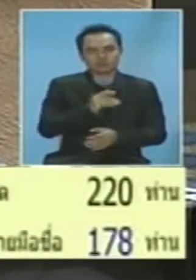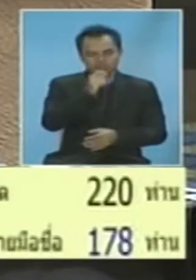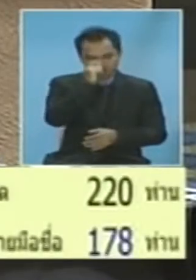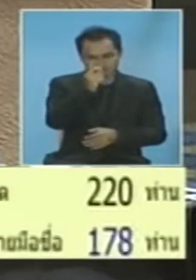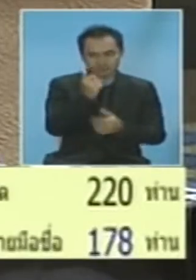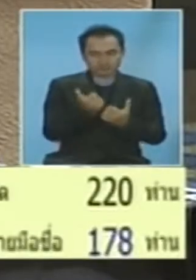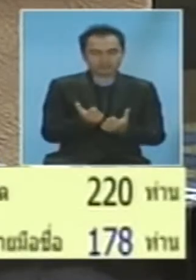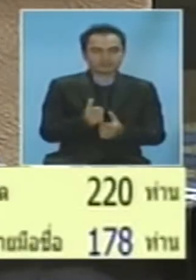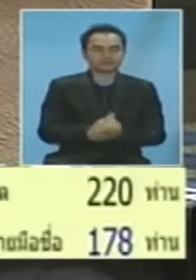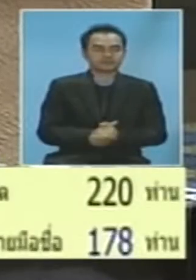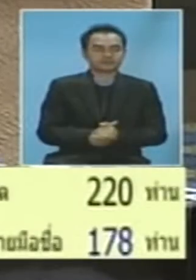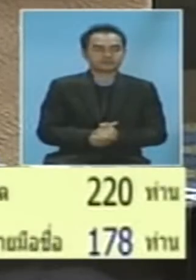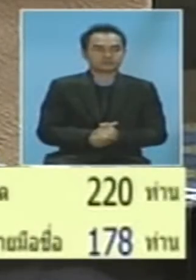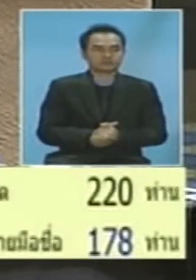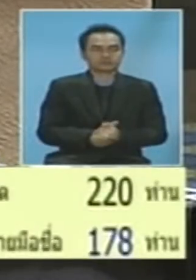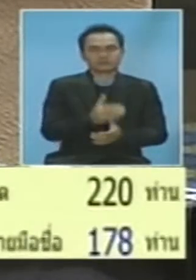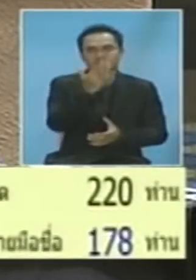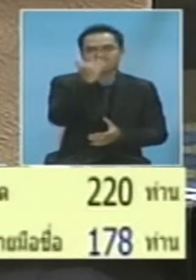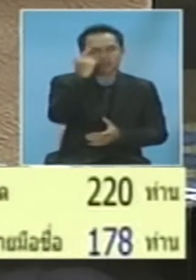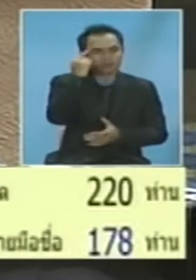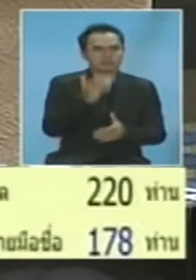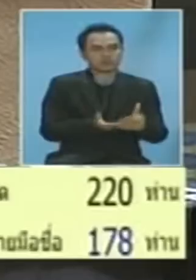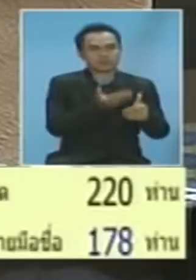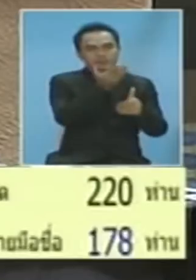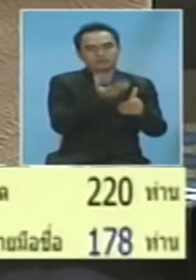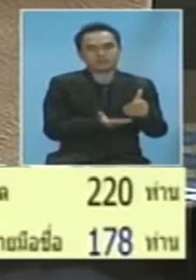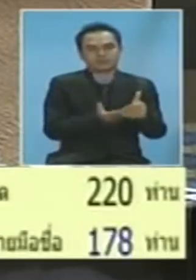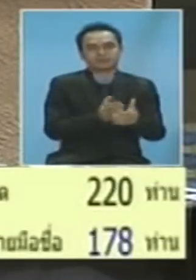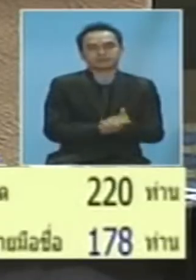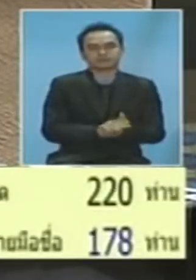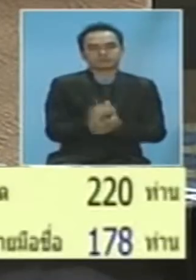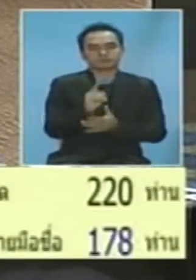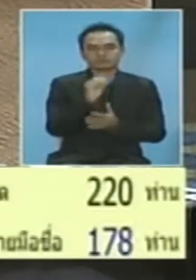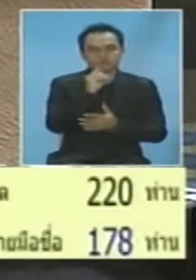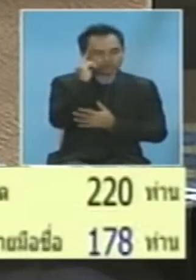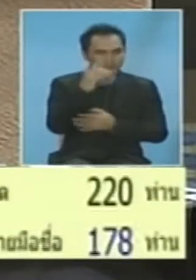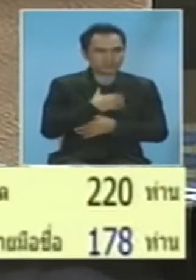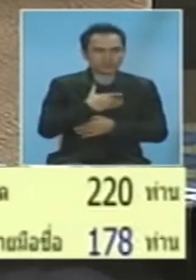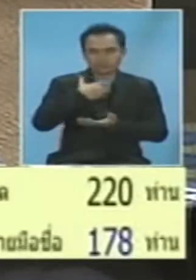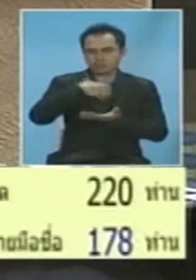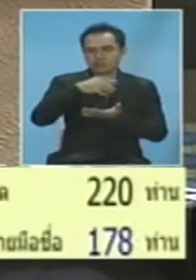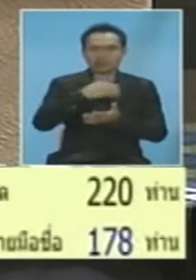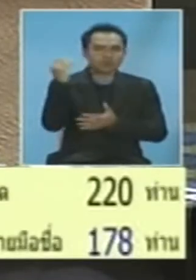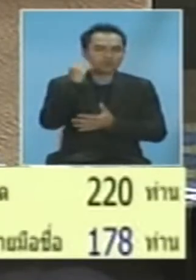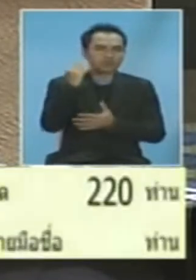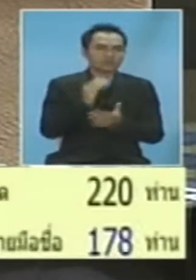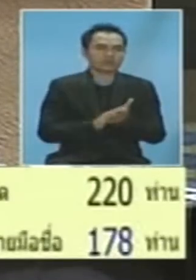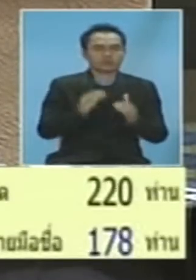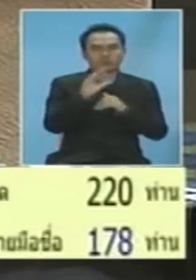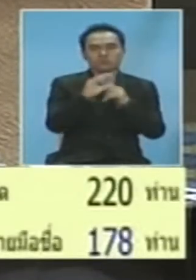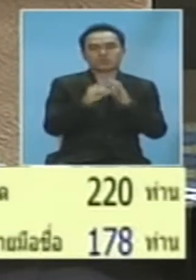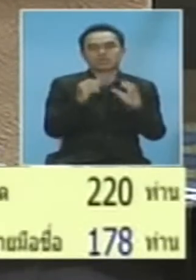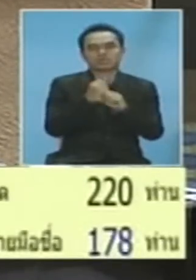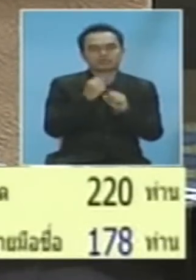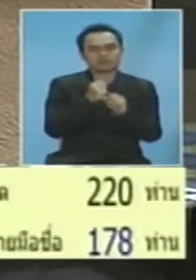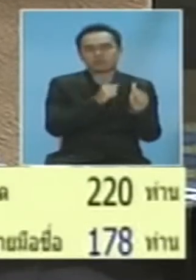ครับทำไมผู้ถูกกล่าวหาจึงยืนยันตลอดมาว่าโครงการนี้เป็นโครงการที่